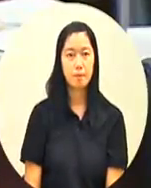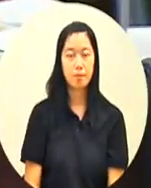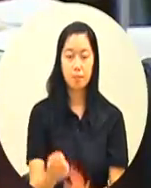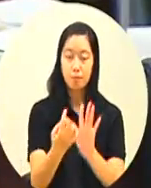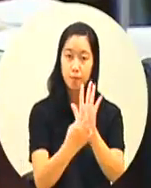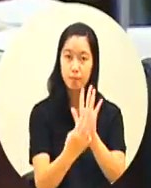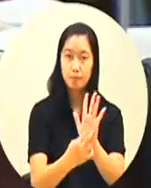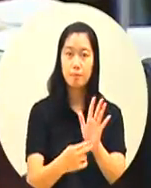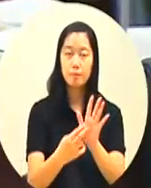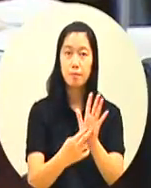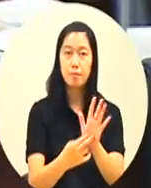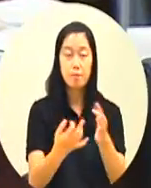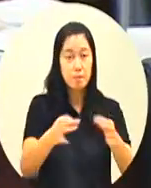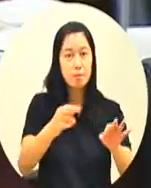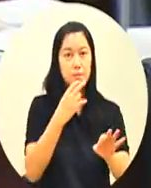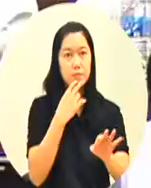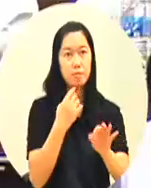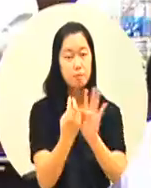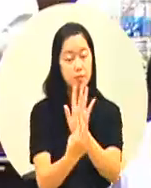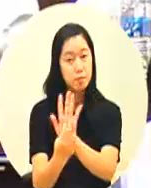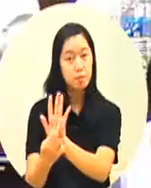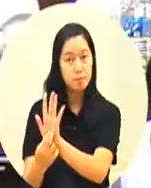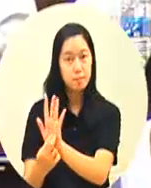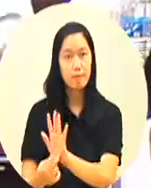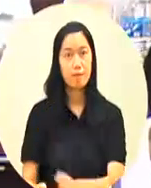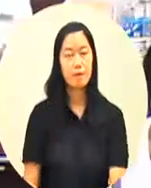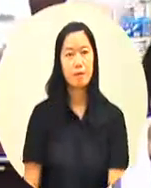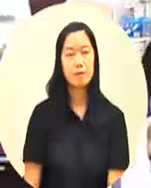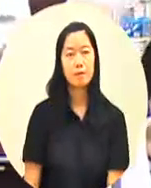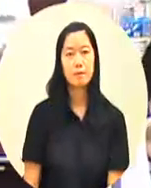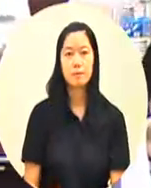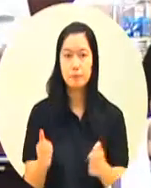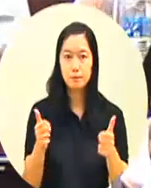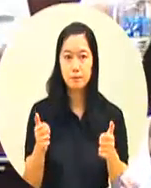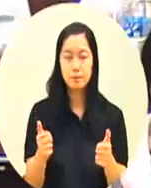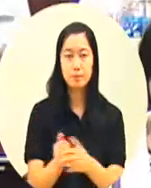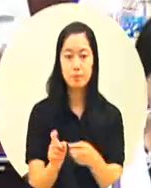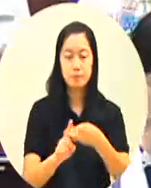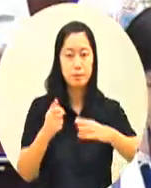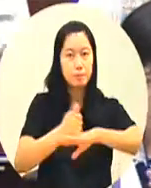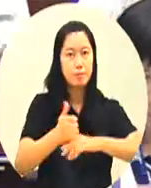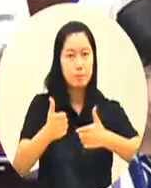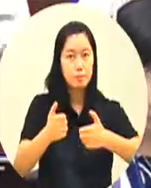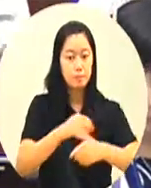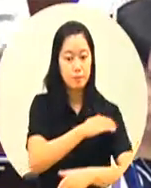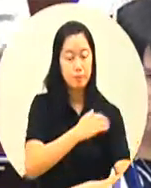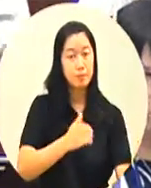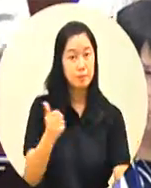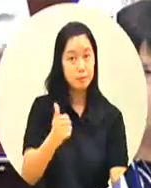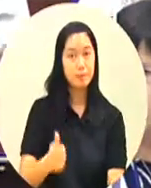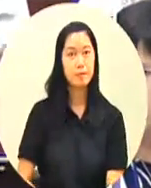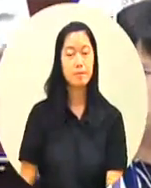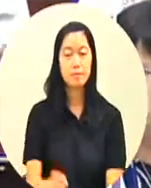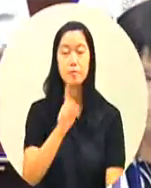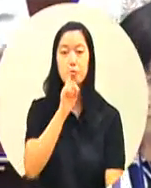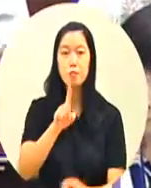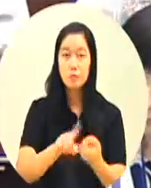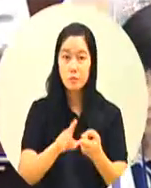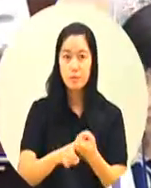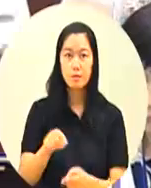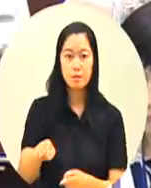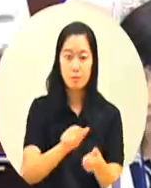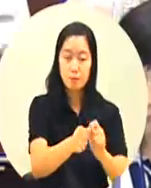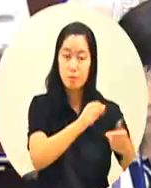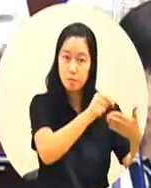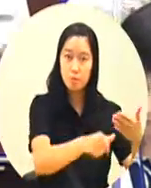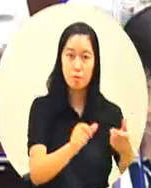家说明一下，也利用这个机会跟市民朋友说明一下。 好，谢谢主席，谢谢邱议员哦。没有错啊，税制跟